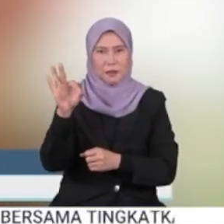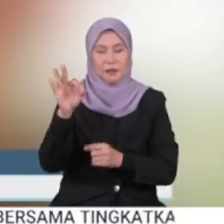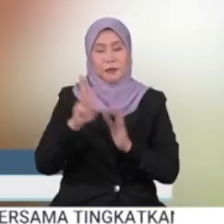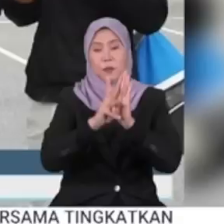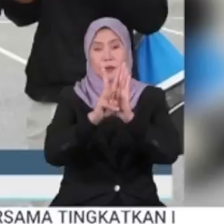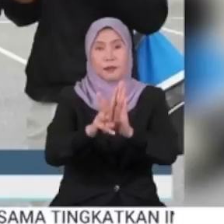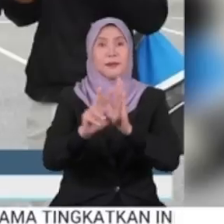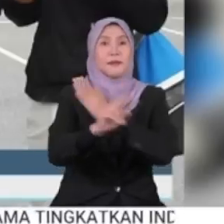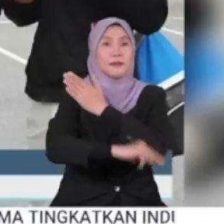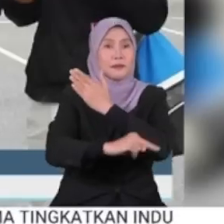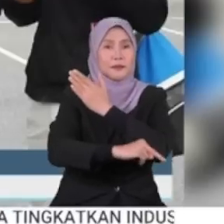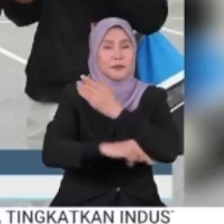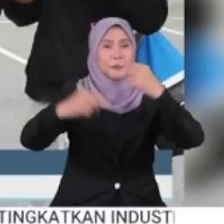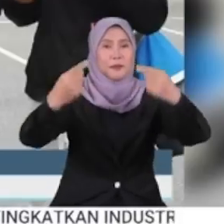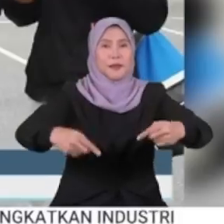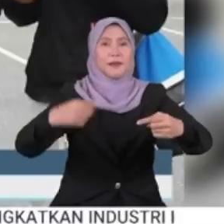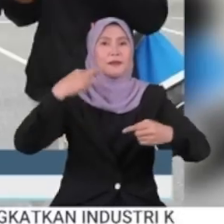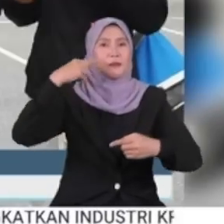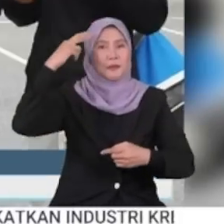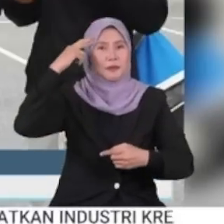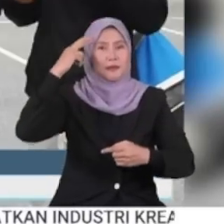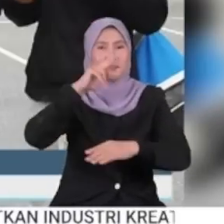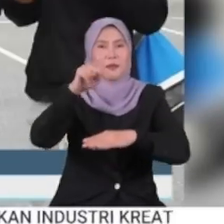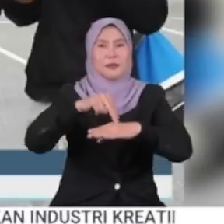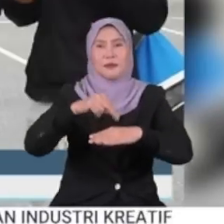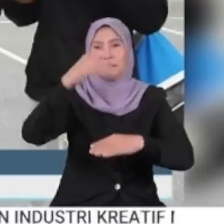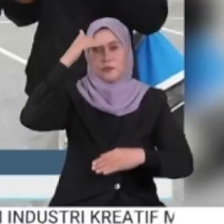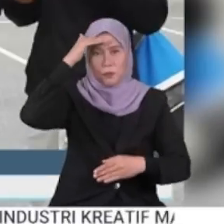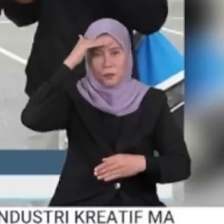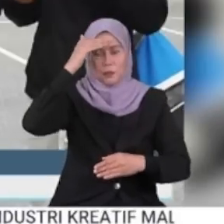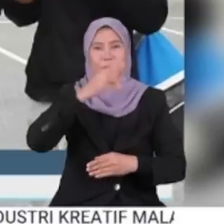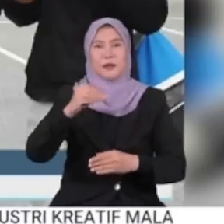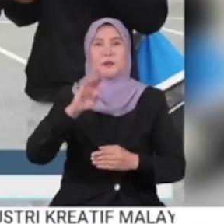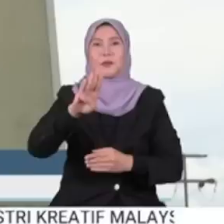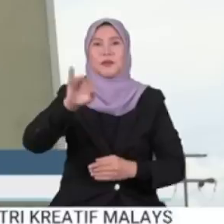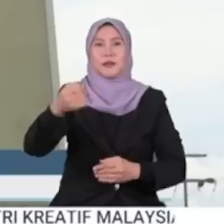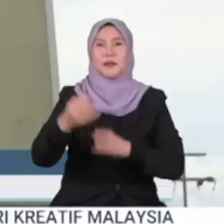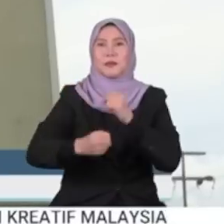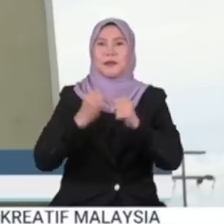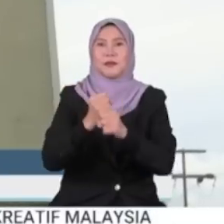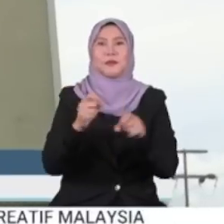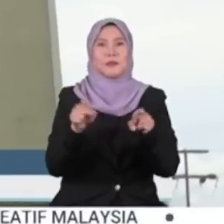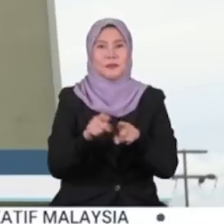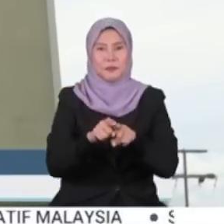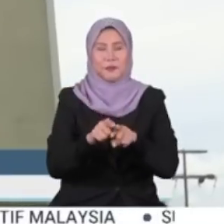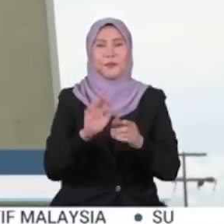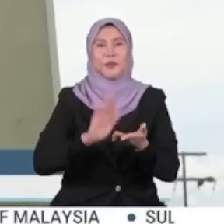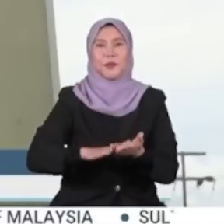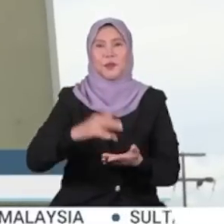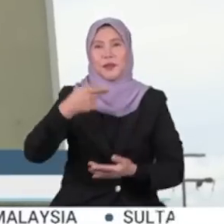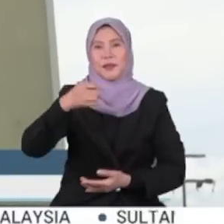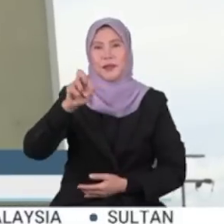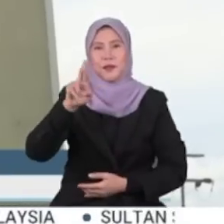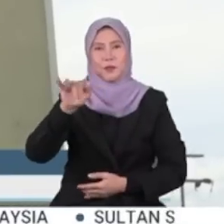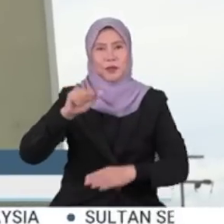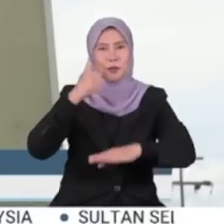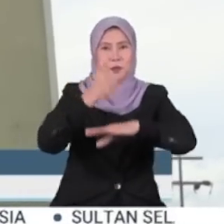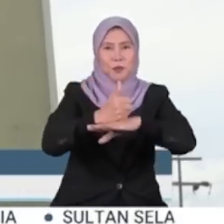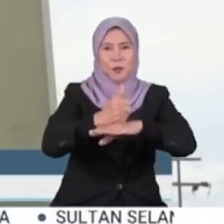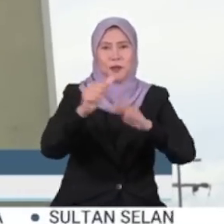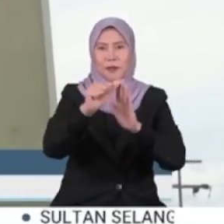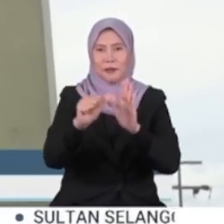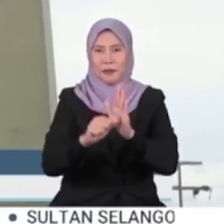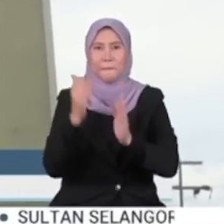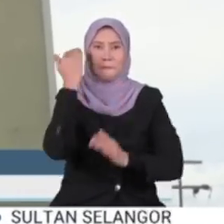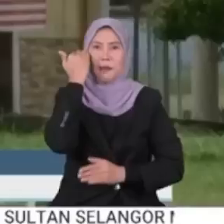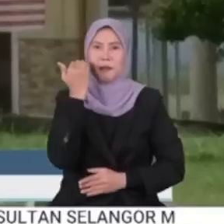sekaligus mewakili negeri ini ke pertandingan remaja kebangsaan di Johor dan Bukit Jalil pada tahun yang sama. Sekolah Henry Geni ditubuhkan di bawah